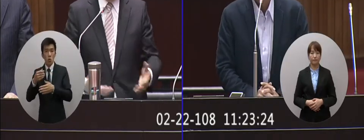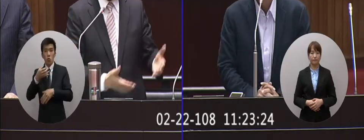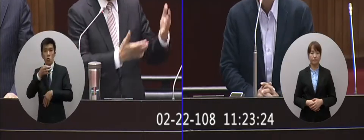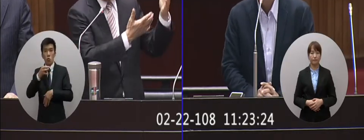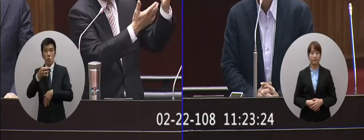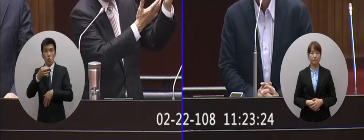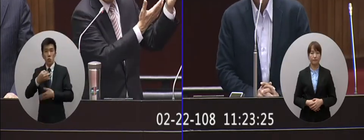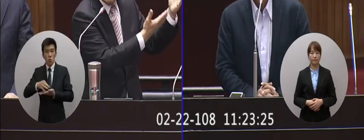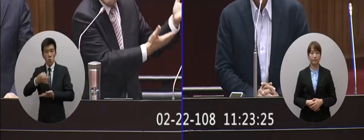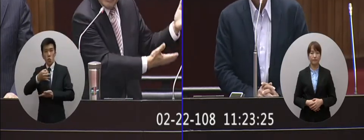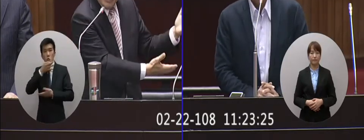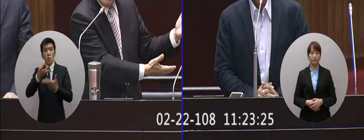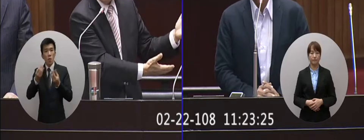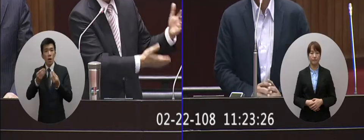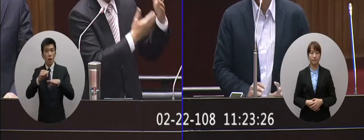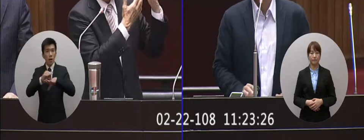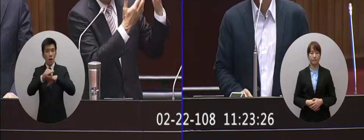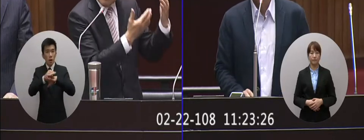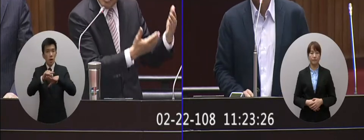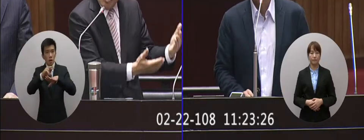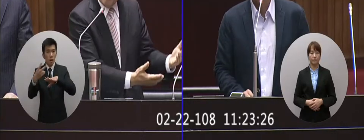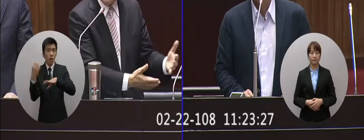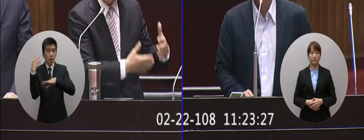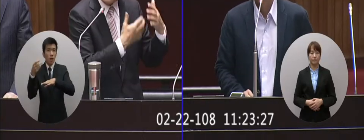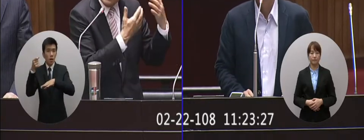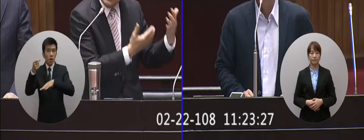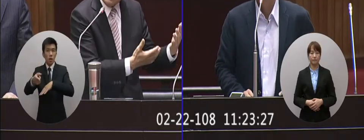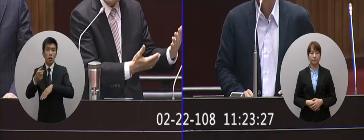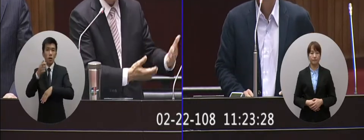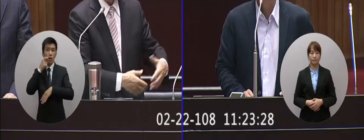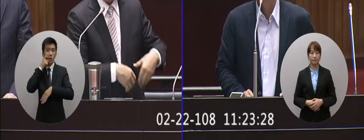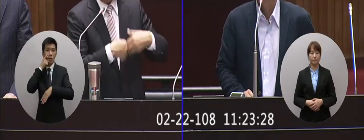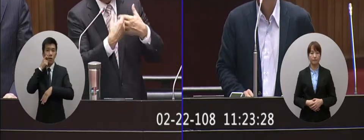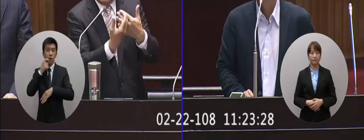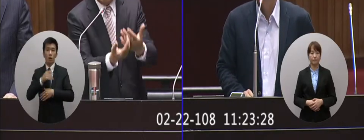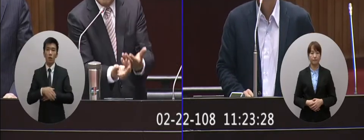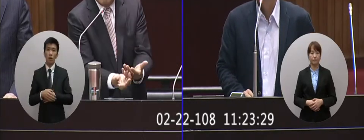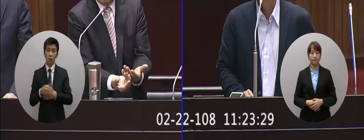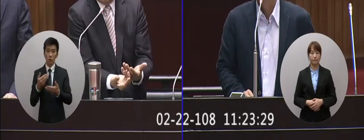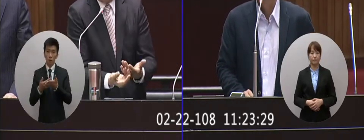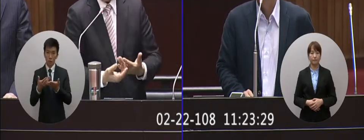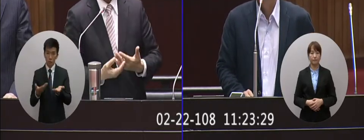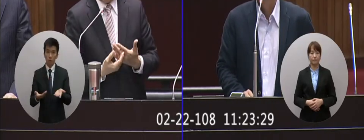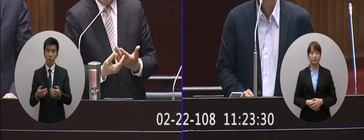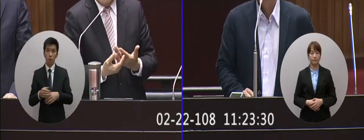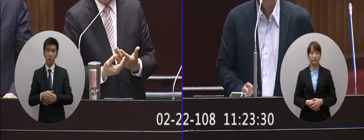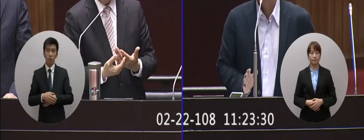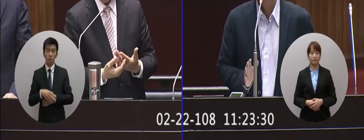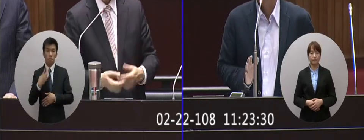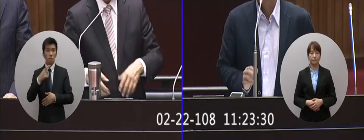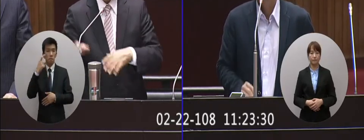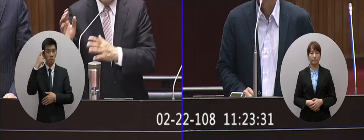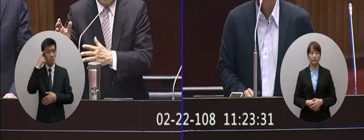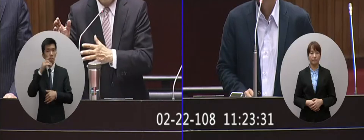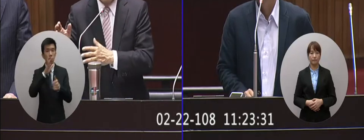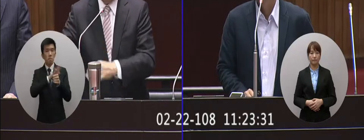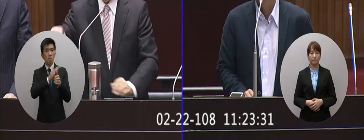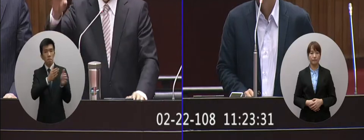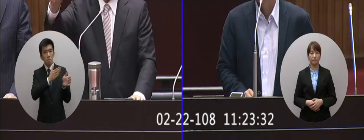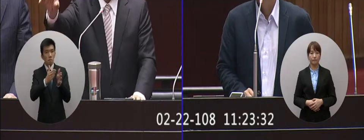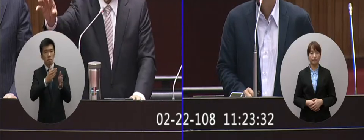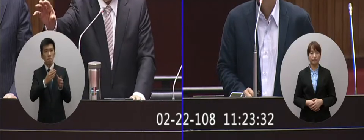以要换新车，会各方面钱来贷款的帮忙，说